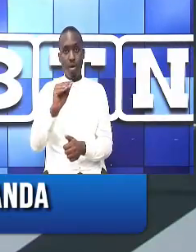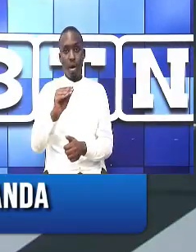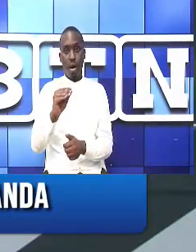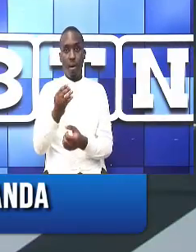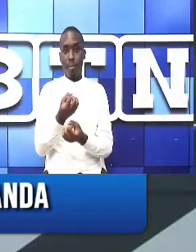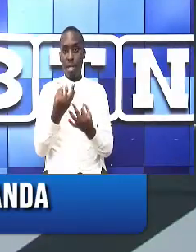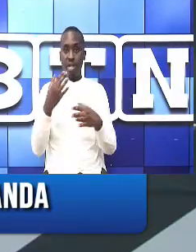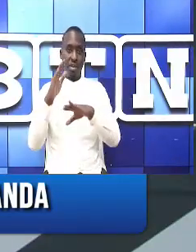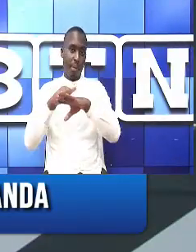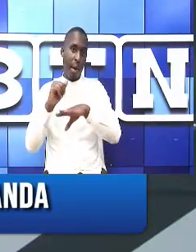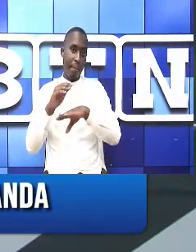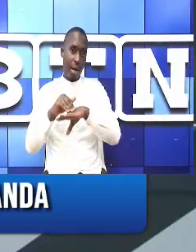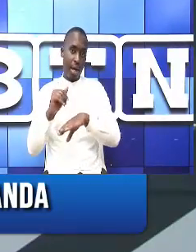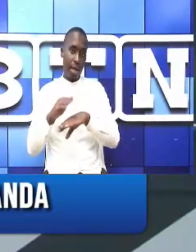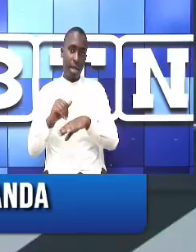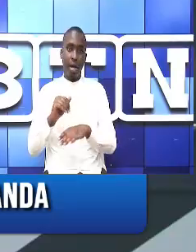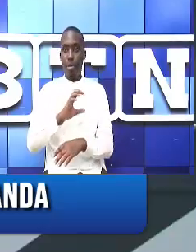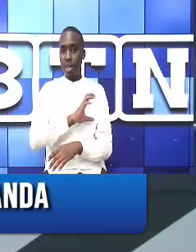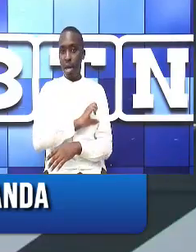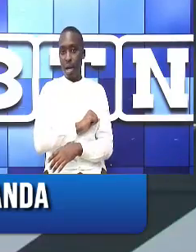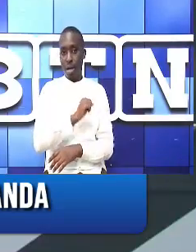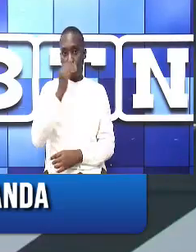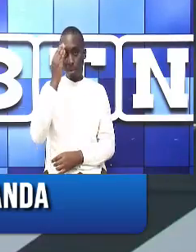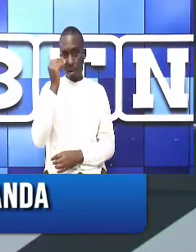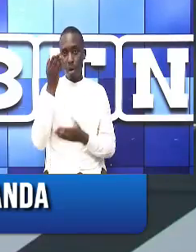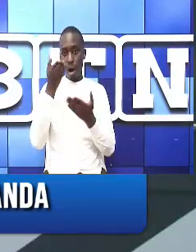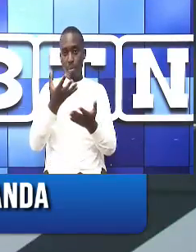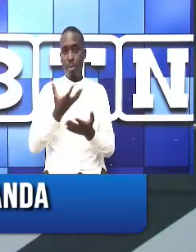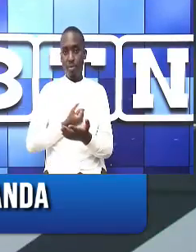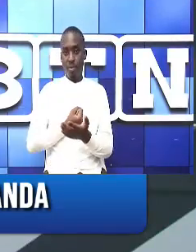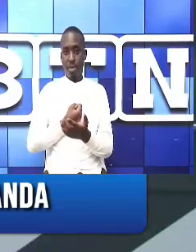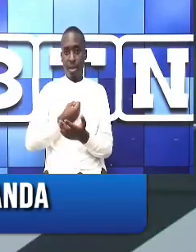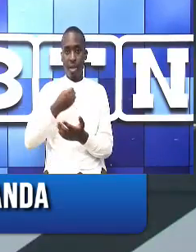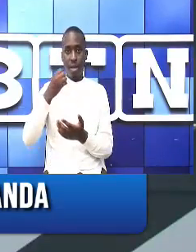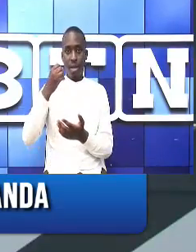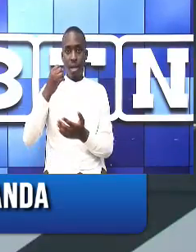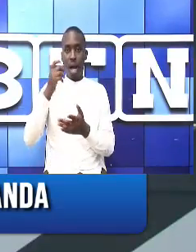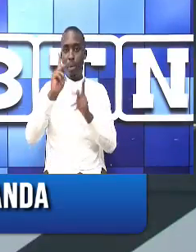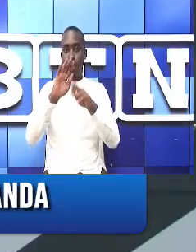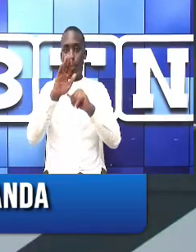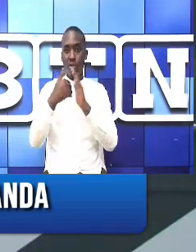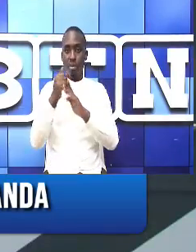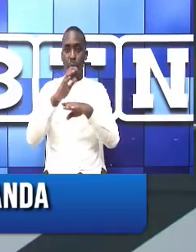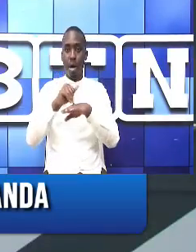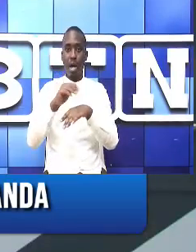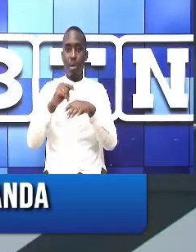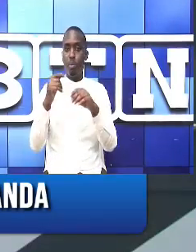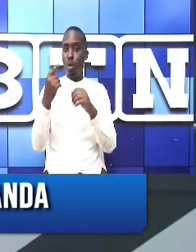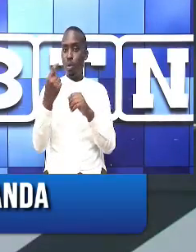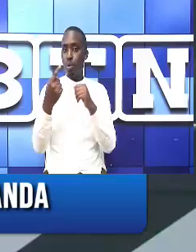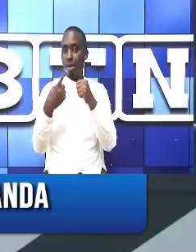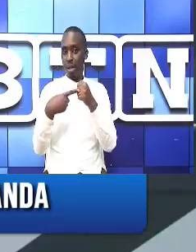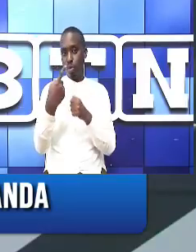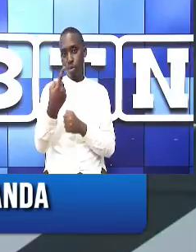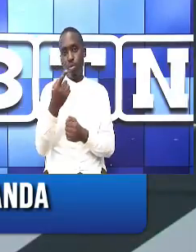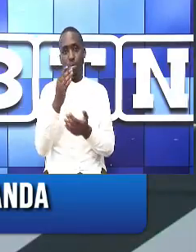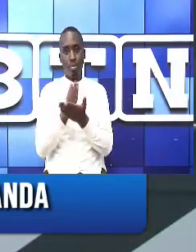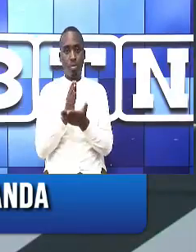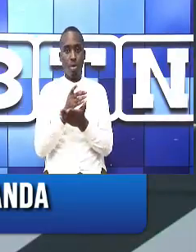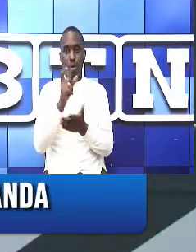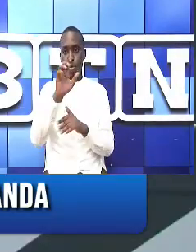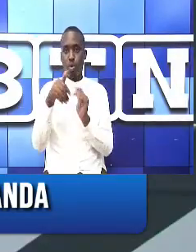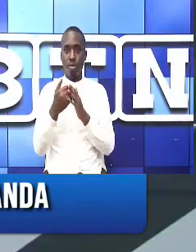bwanyu abahamagaye rwose muraza kumbabarira kuko hano mafite mise dikoro 61 urumva ko rwose niyo buri